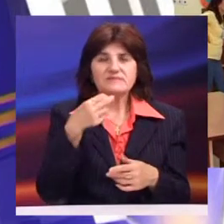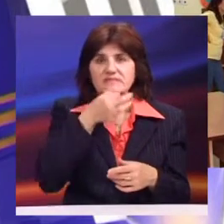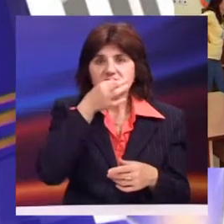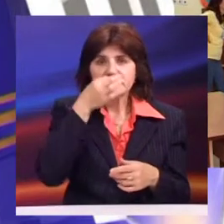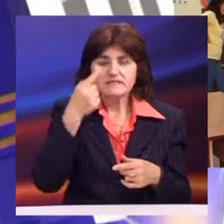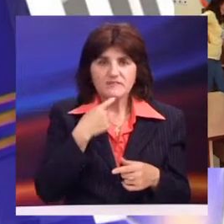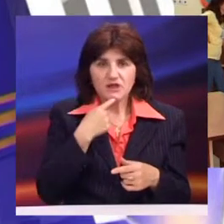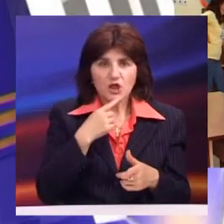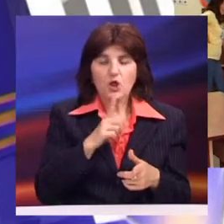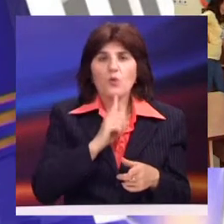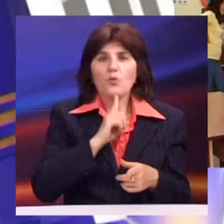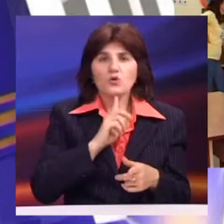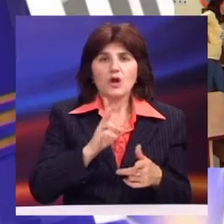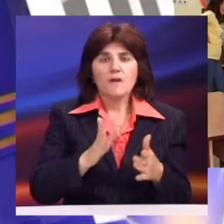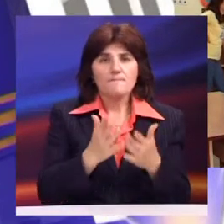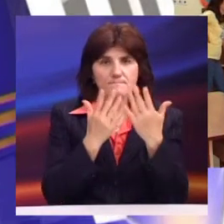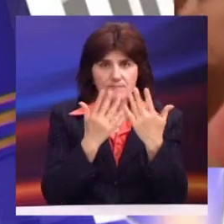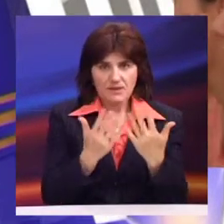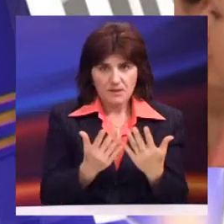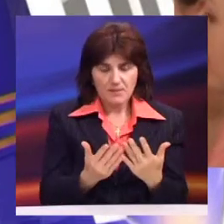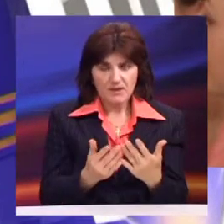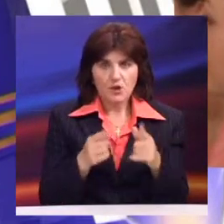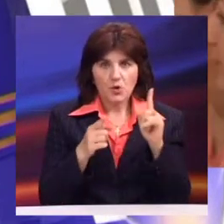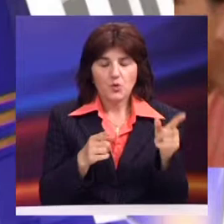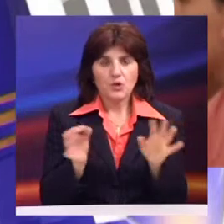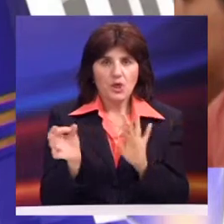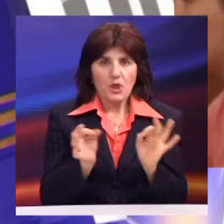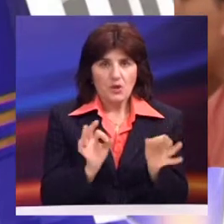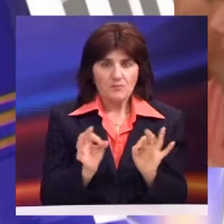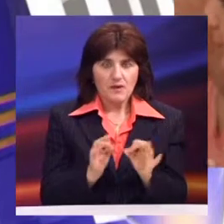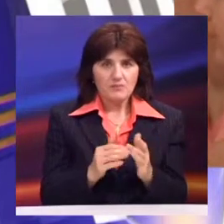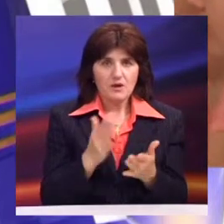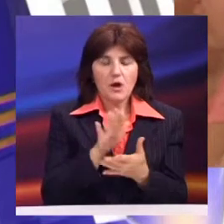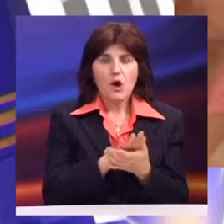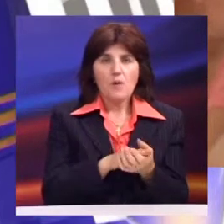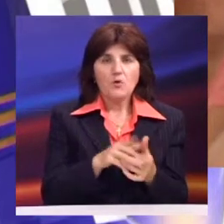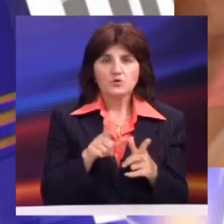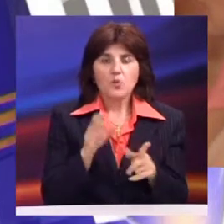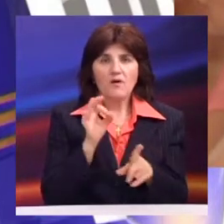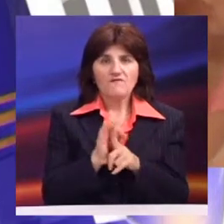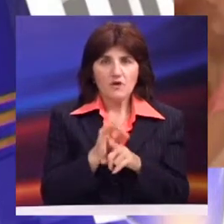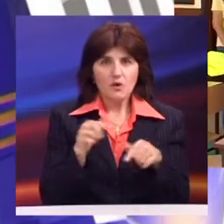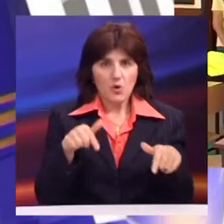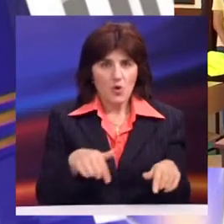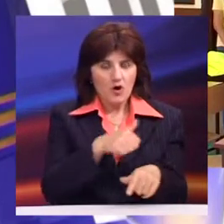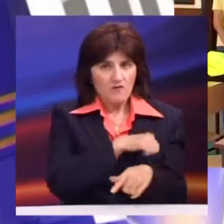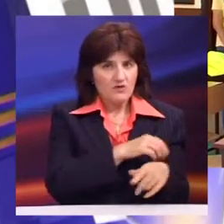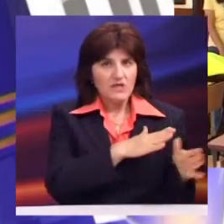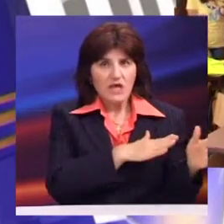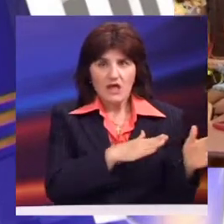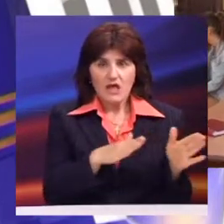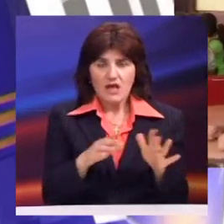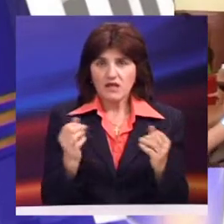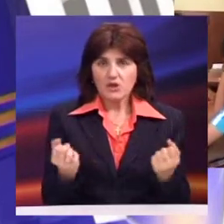iz srpskog jezika, a utorak iz matematike. Stefan je sa pripremama za polaganje male mature počeo u februaru ove godine. Redovno